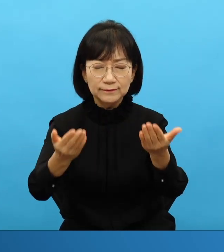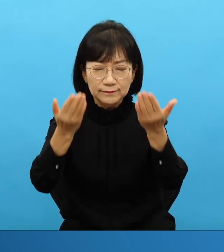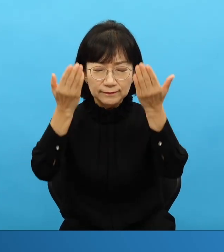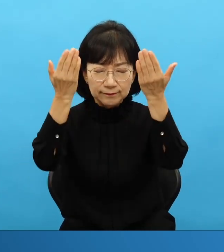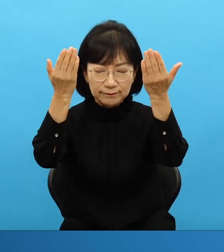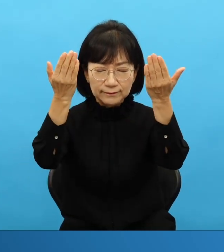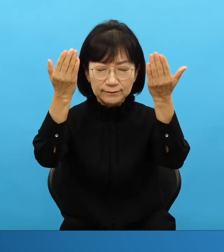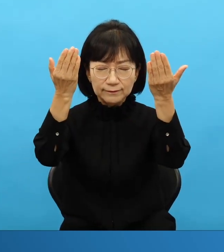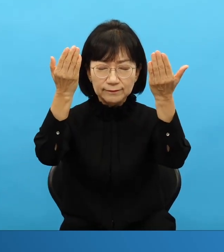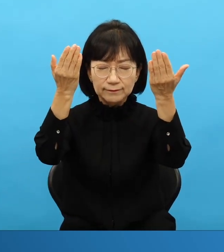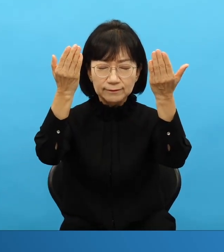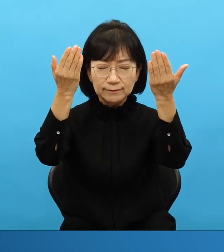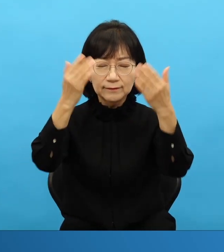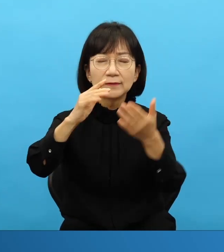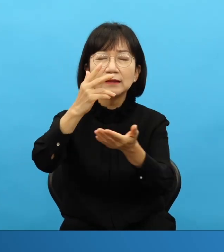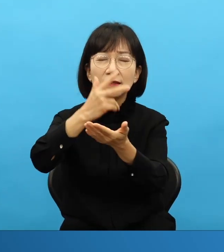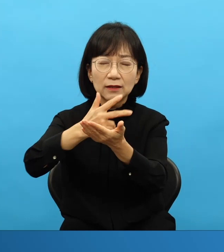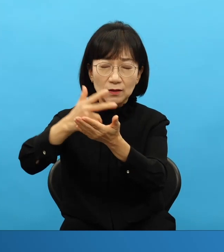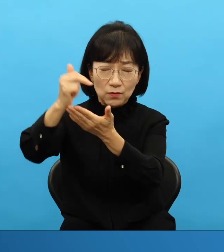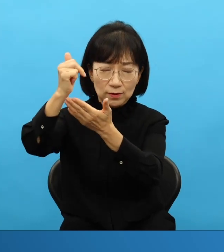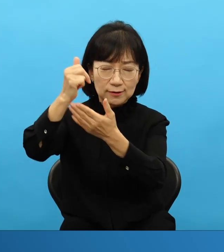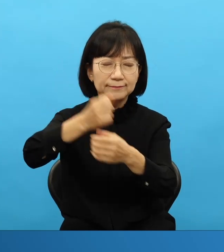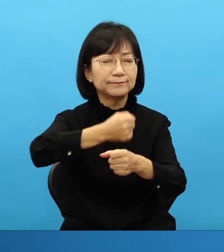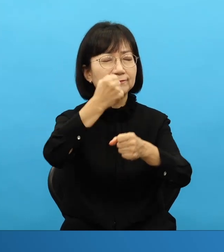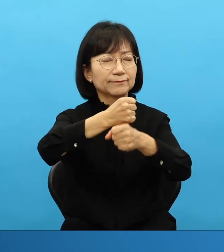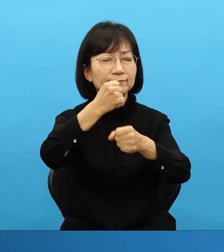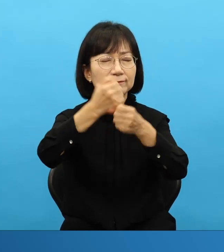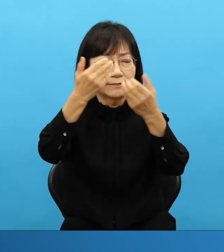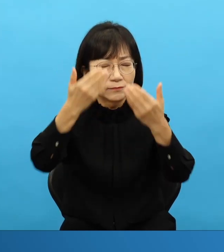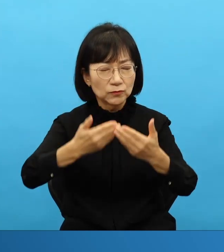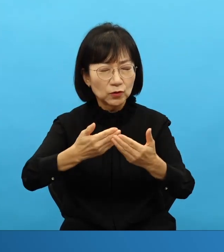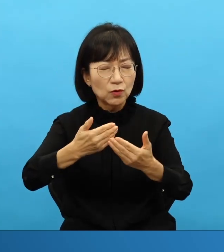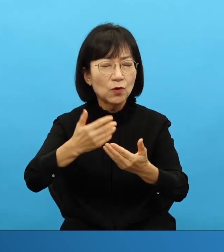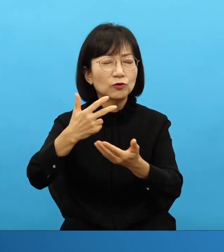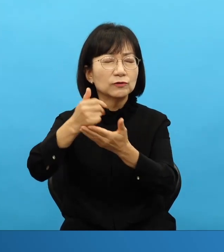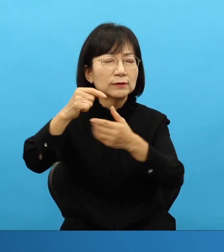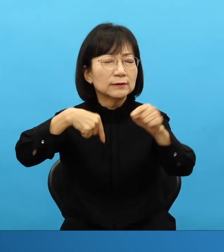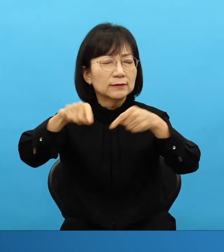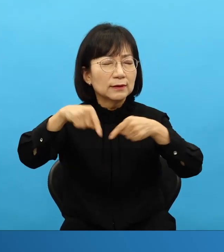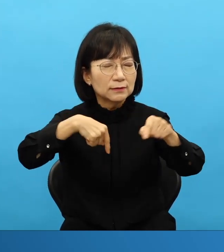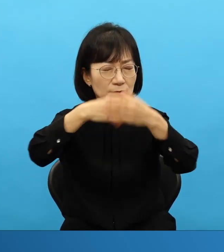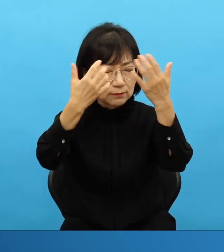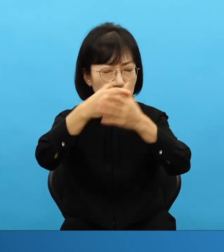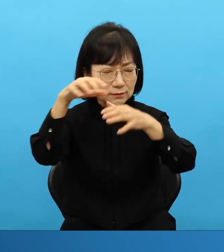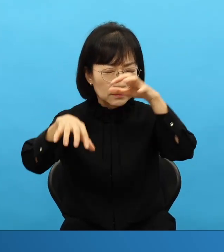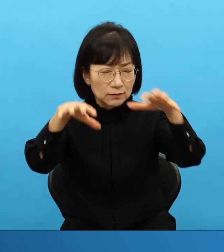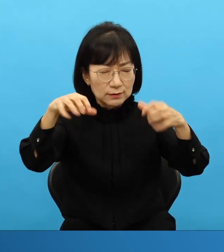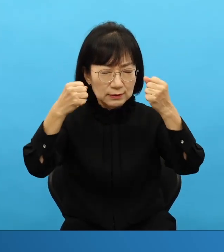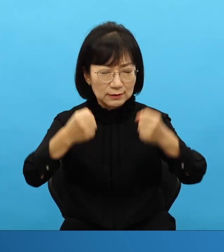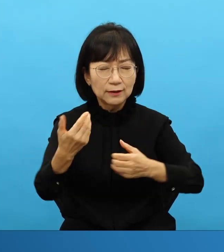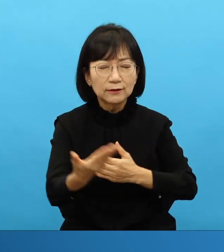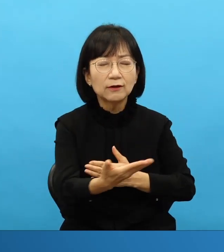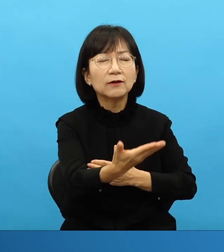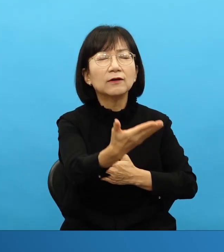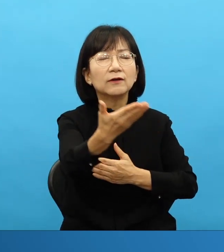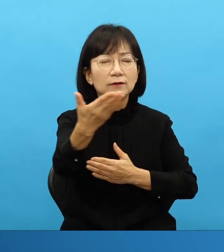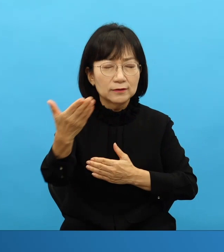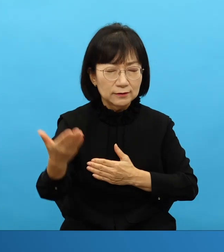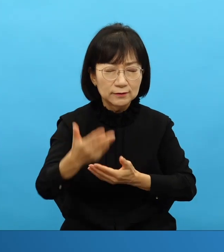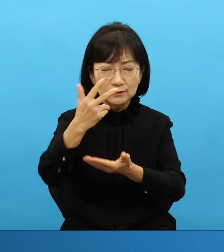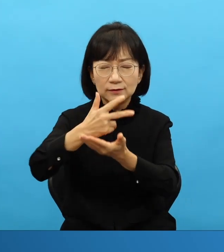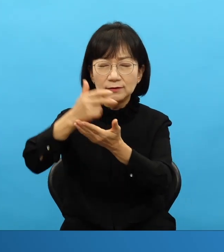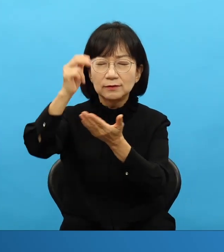颂耶和华。 여호와의 지으심을 받고 그가 다스리는 모든 곳에 있는 너희여 여호와를 송축하라. 내